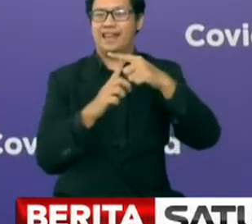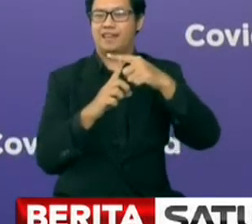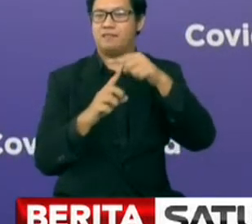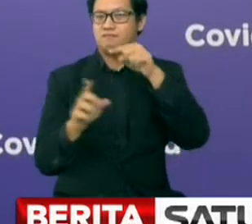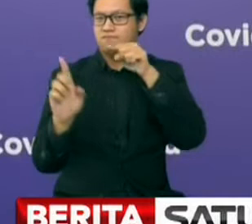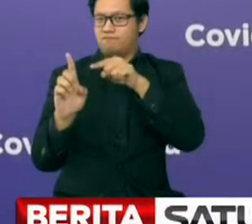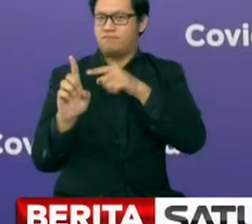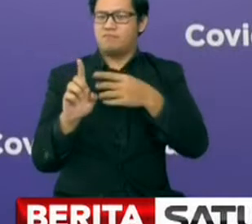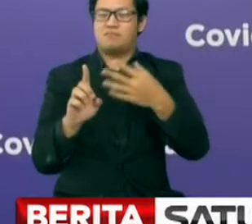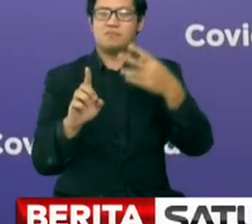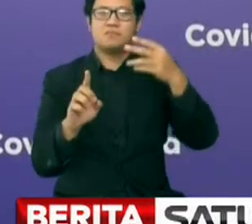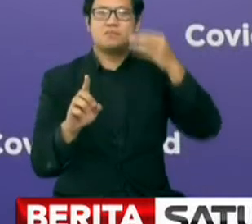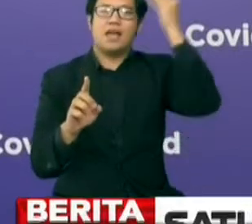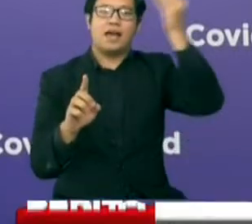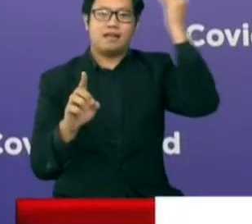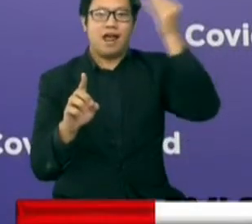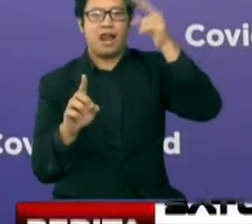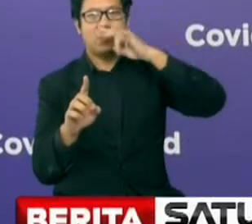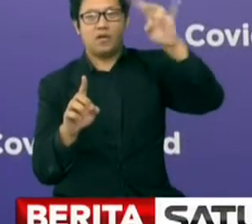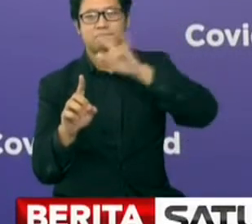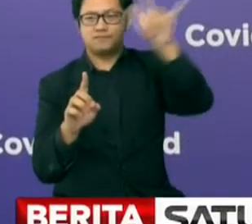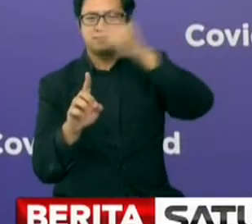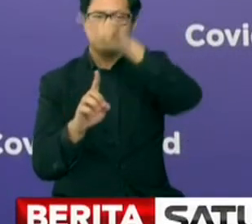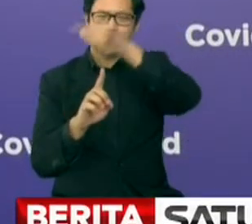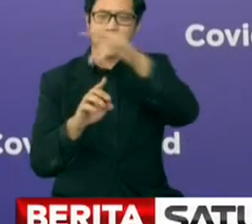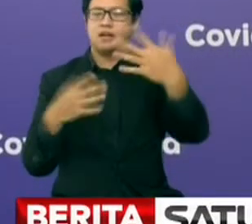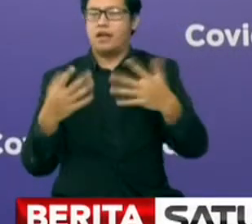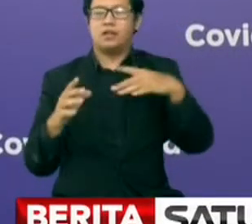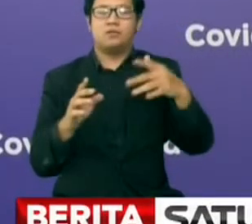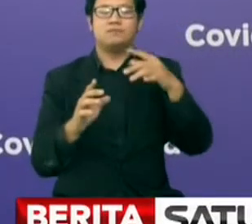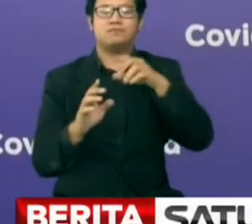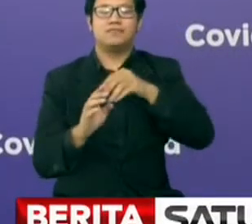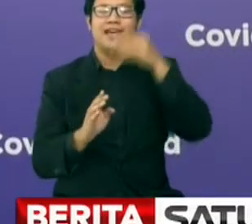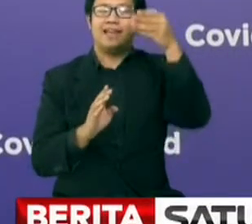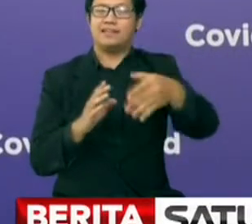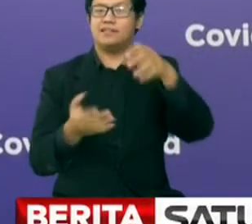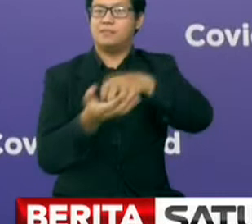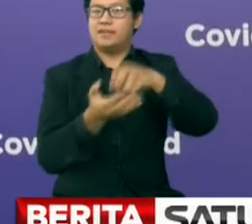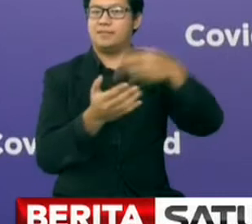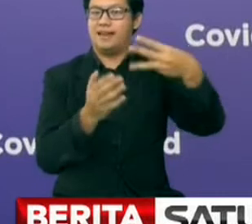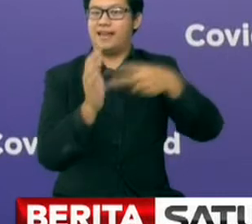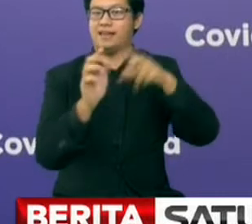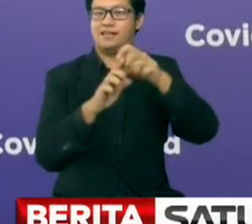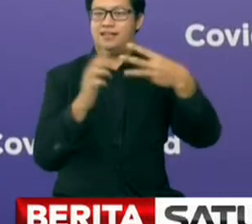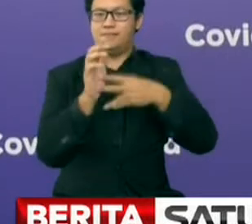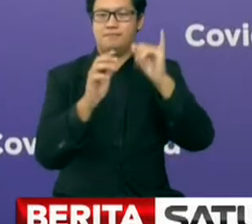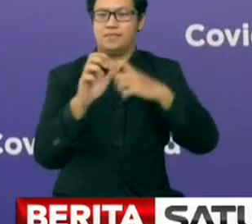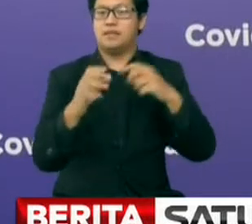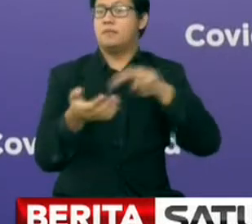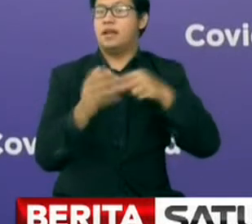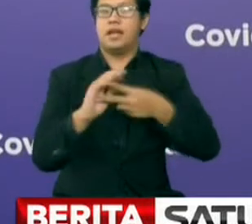luar negeri mungkin atau dari daerah lain yang endemis mungkin maka kita harus menjadi semakin